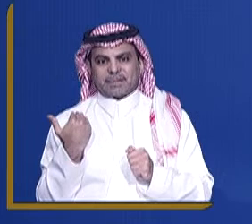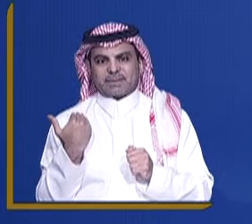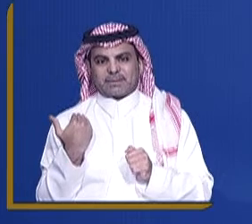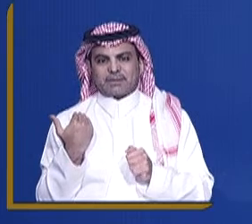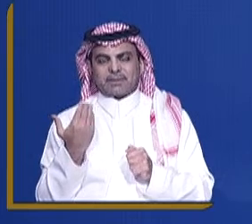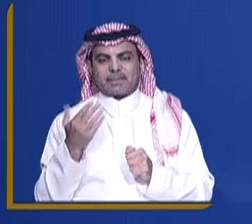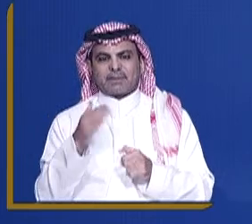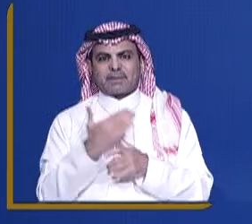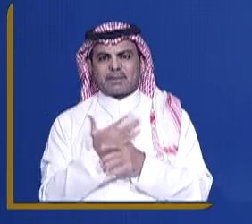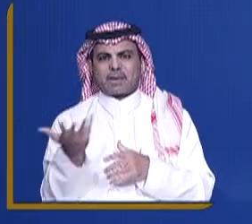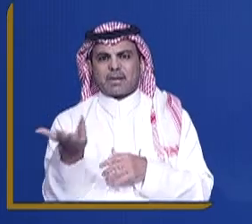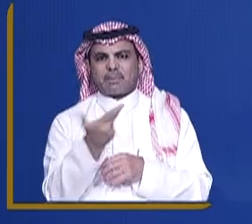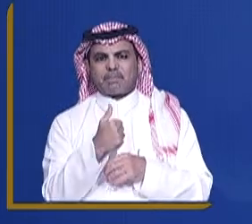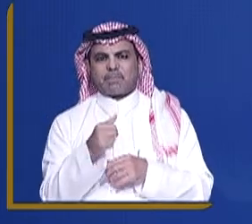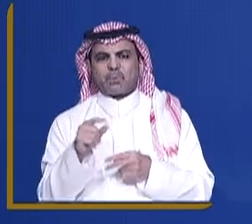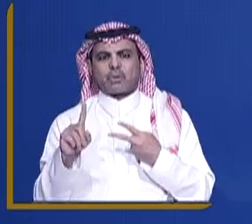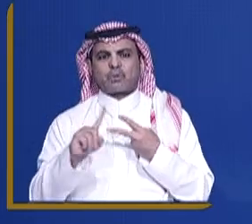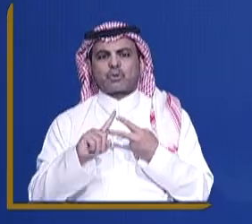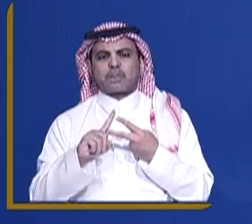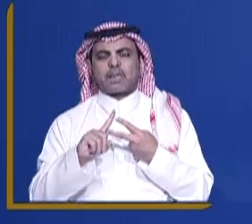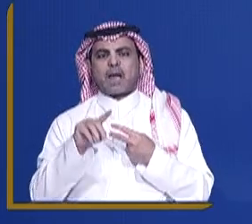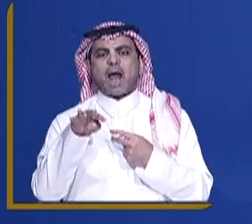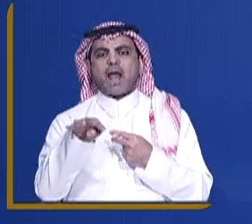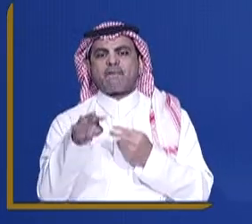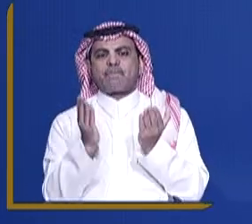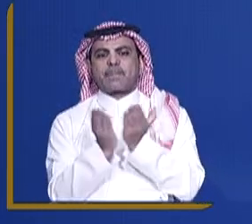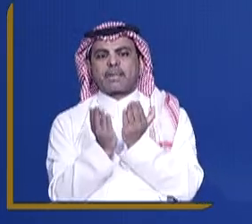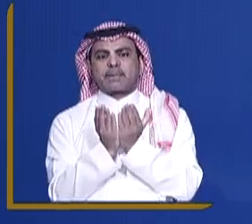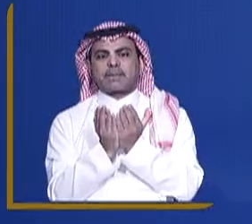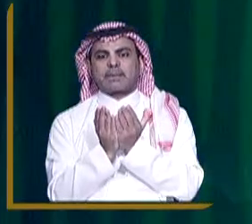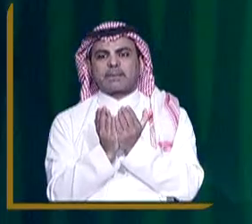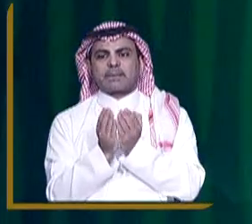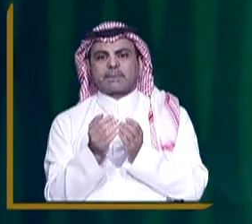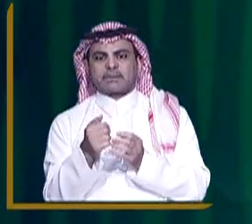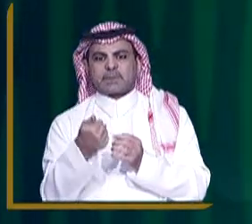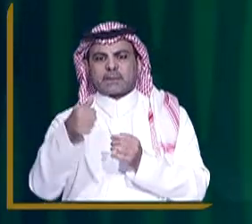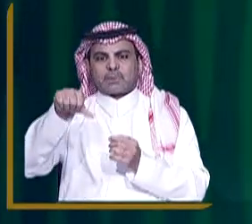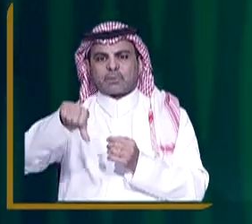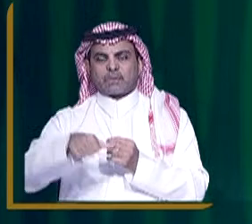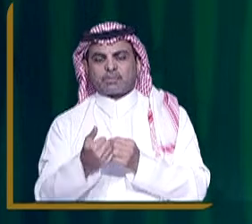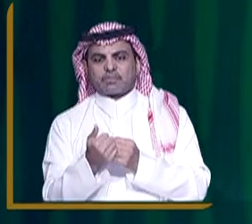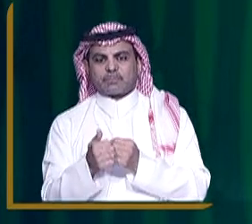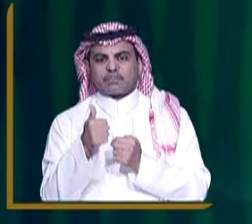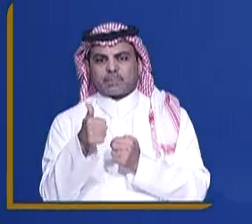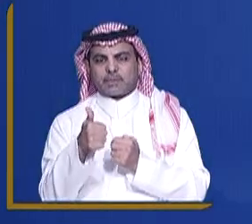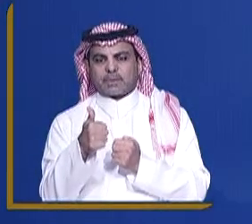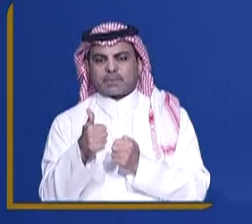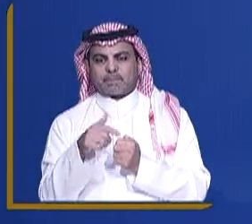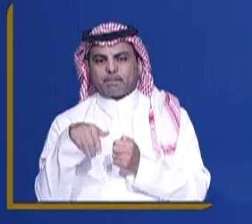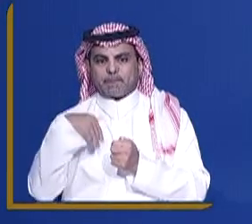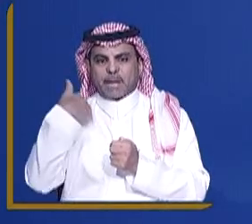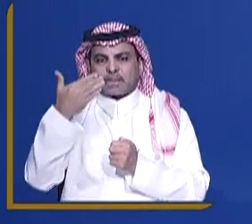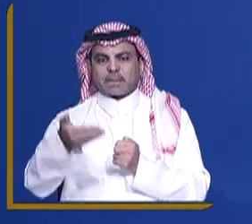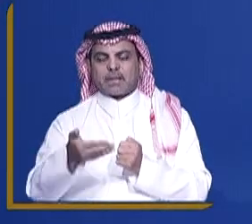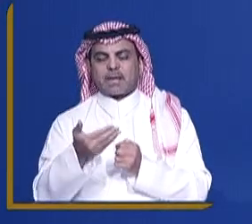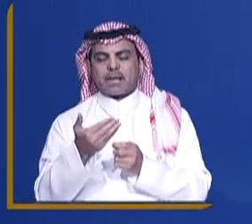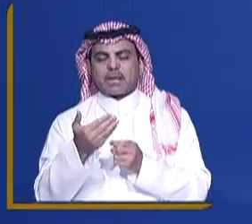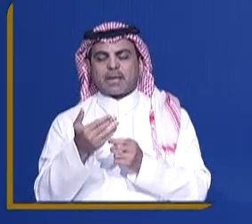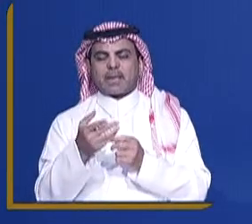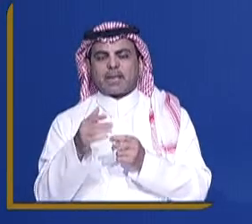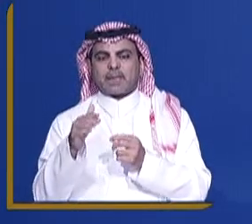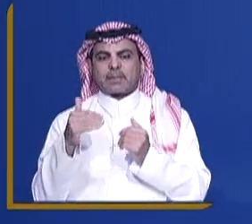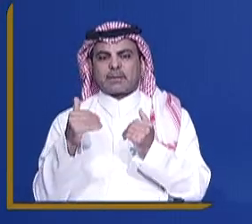من تقريبا حوالي 21 ألف مدرسة دخلت في هذا التقويم، وهو طبعا تقويم ذاتي وحينتقل إلى التقويم الخارجي